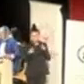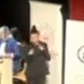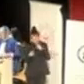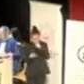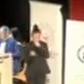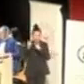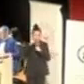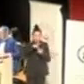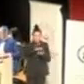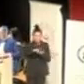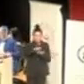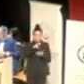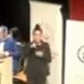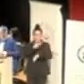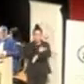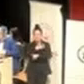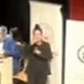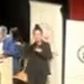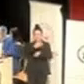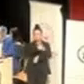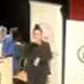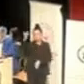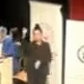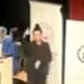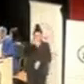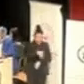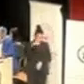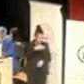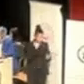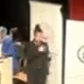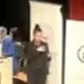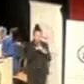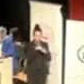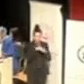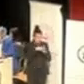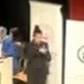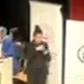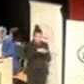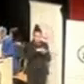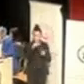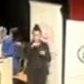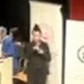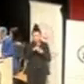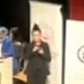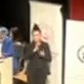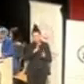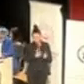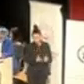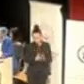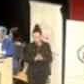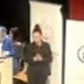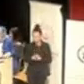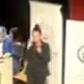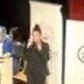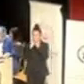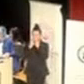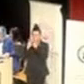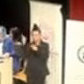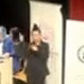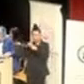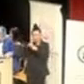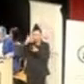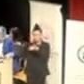üyelerimize fotokopi hizmeti de sunulmaktadır. %20 civarında bir sınırlama ile birlikte. Kitap ayırtma hizmetinin form ekranı.